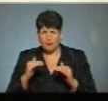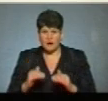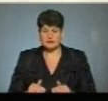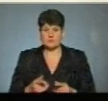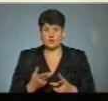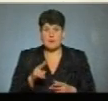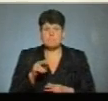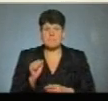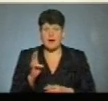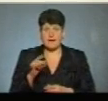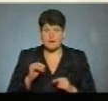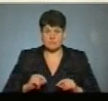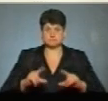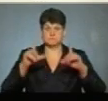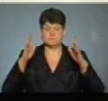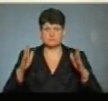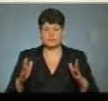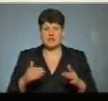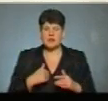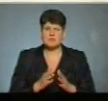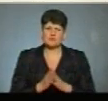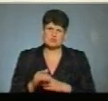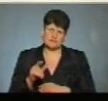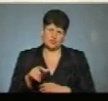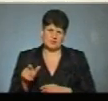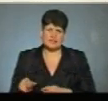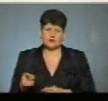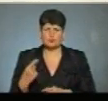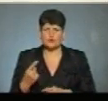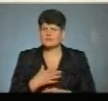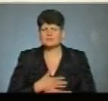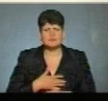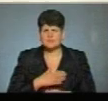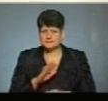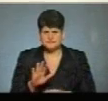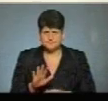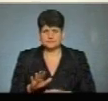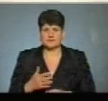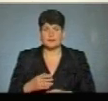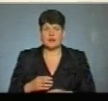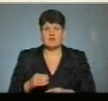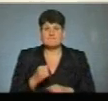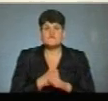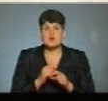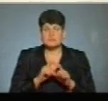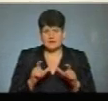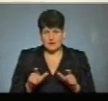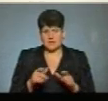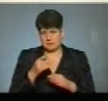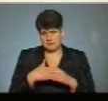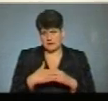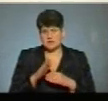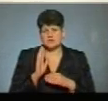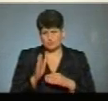Ціна піднімається панікою. Тому я би попросив десь громадян, жителів Тернопільської області не панікувати. В аптеки